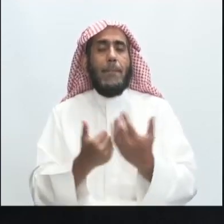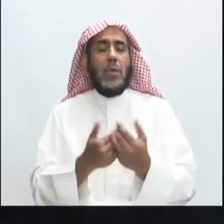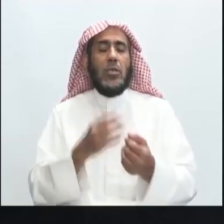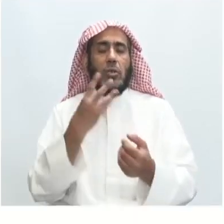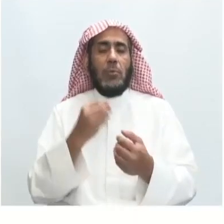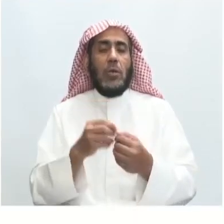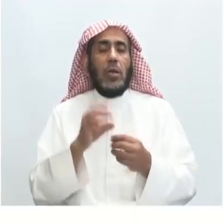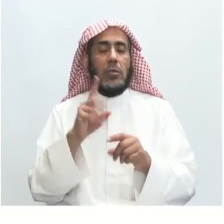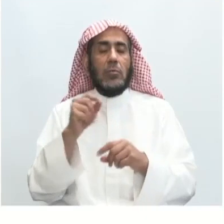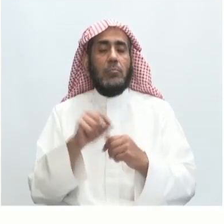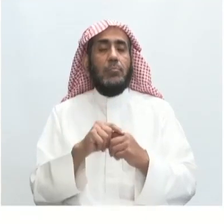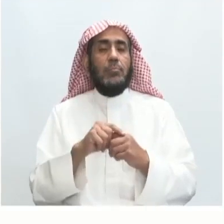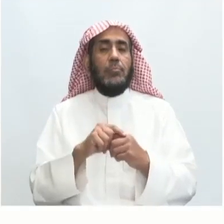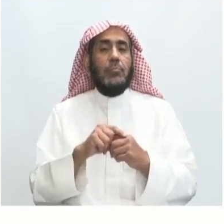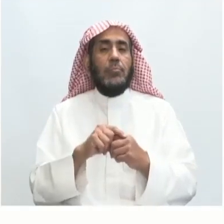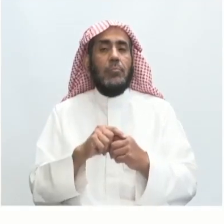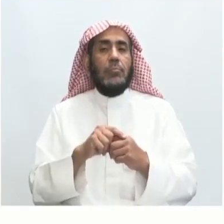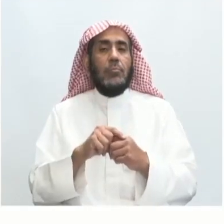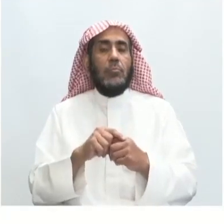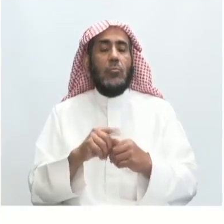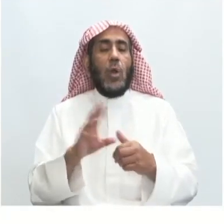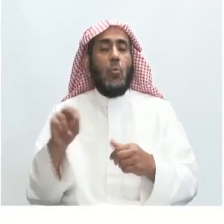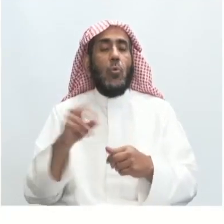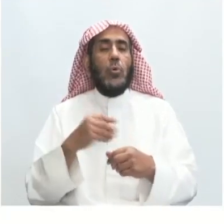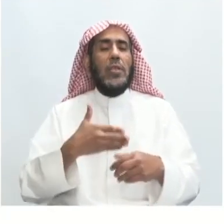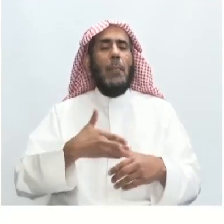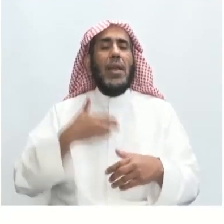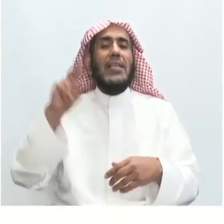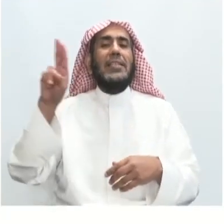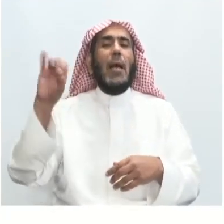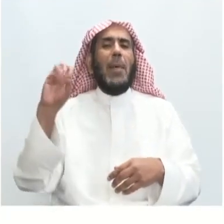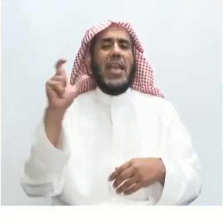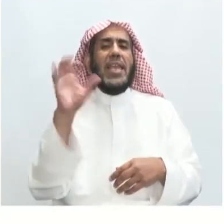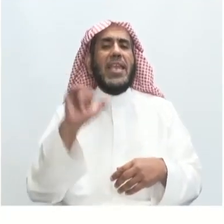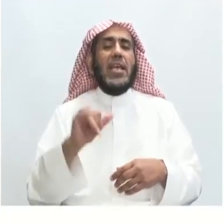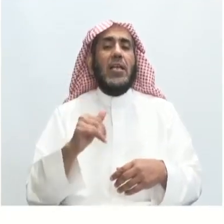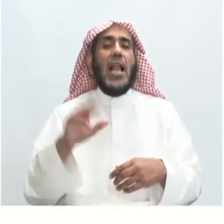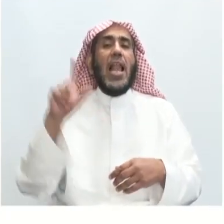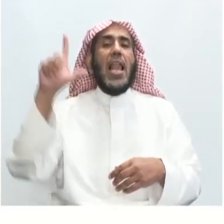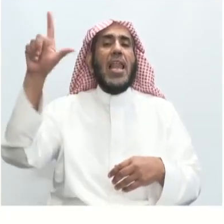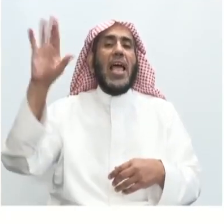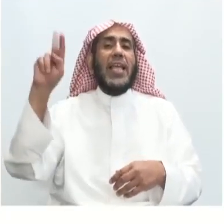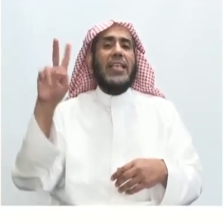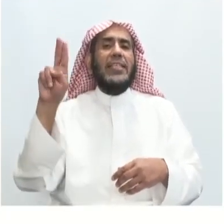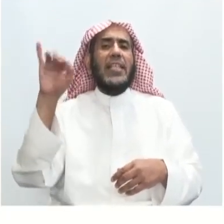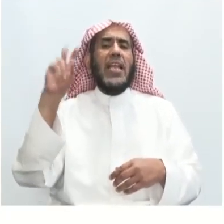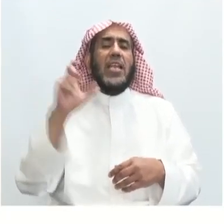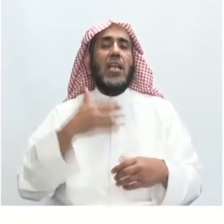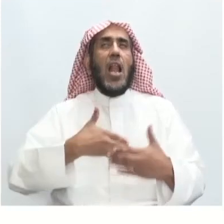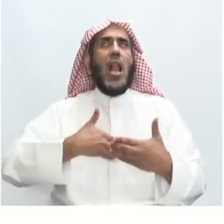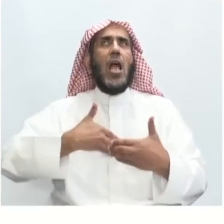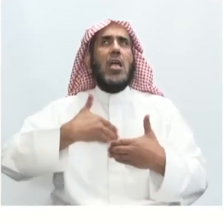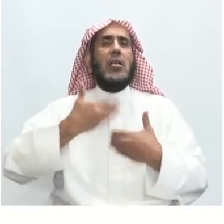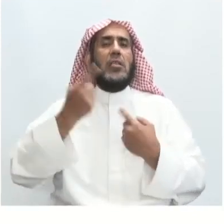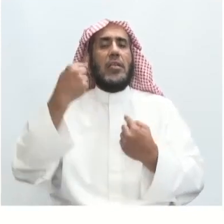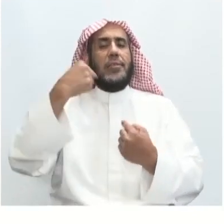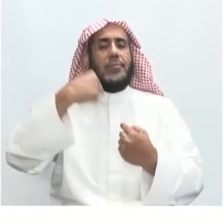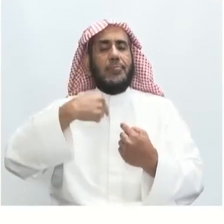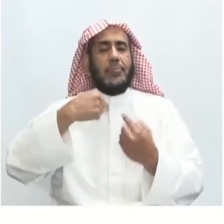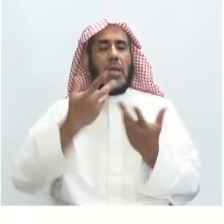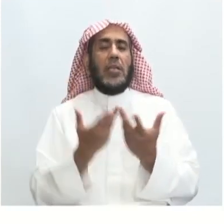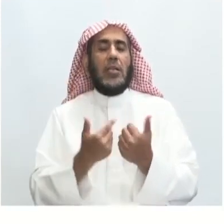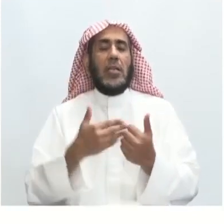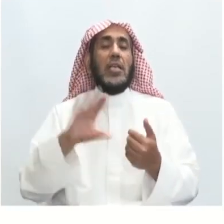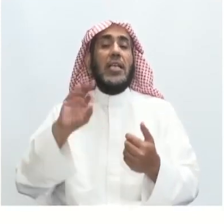جميل احسنتم هنا نوعه تمني او صيغته تمني نوع الانشاء طلبي وصيغه الانشاء هنا